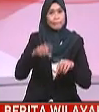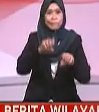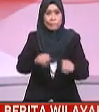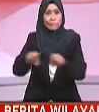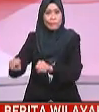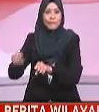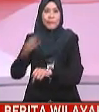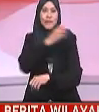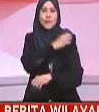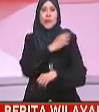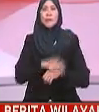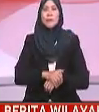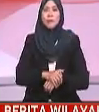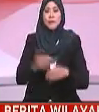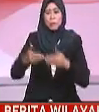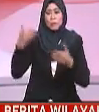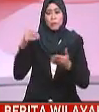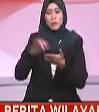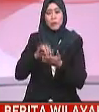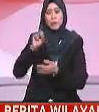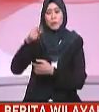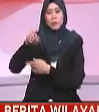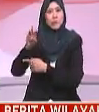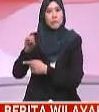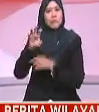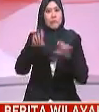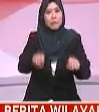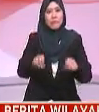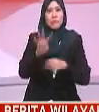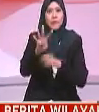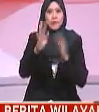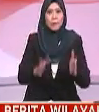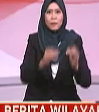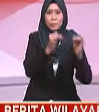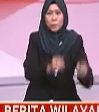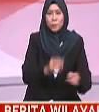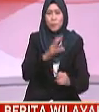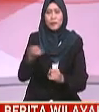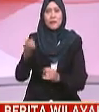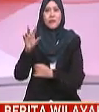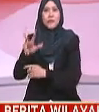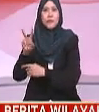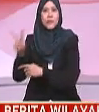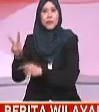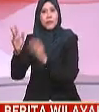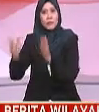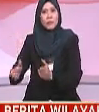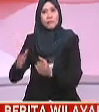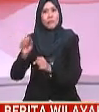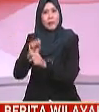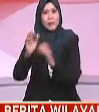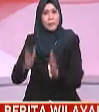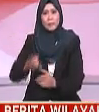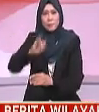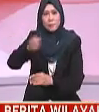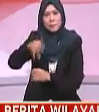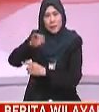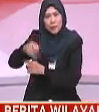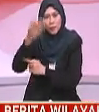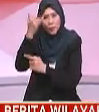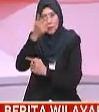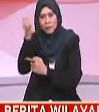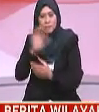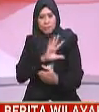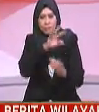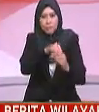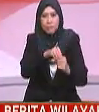ini, SPRM telah menahan 44 individu termasuk 32 pegawai JPJ kerana dipercayai terlibat dalam